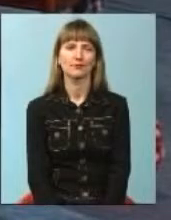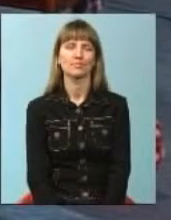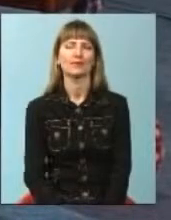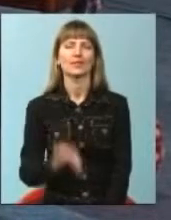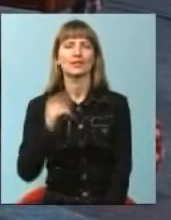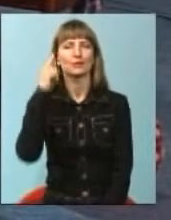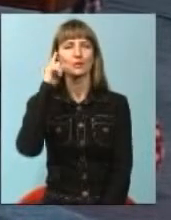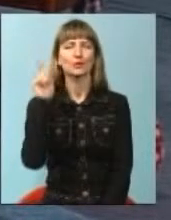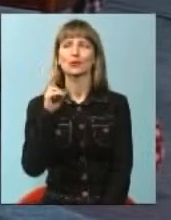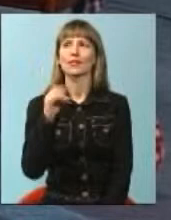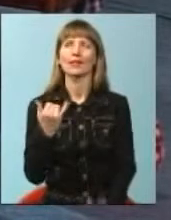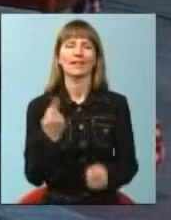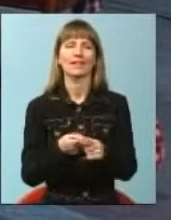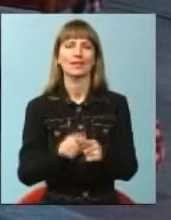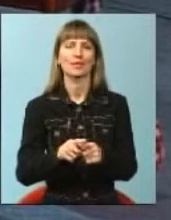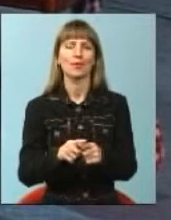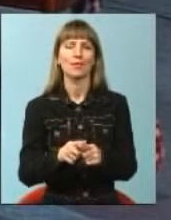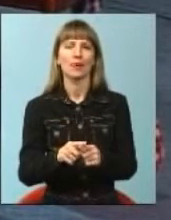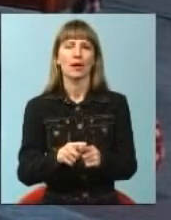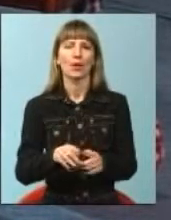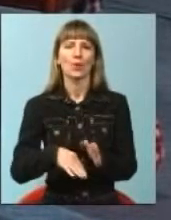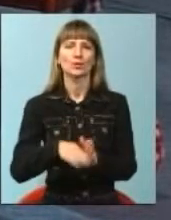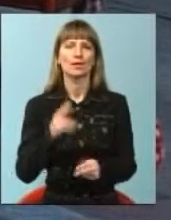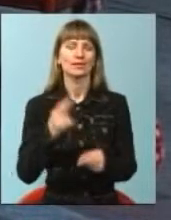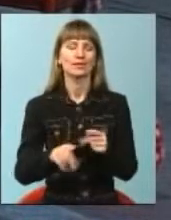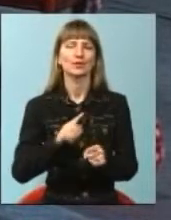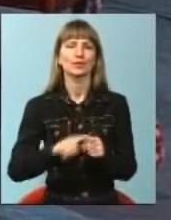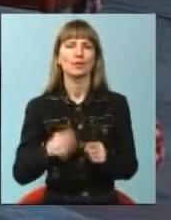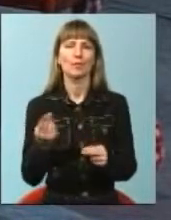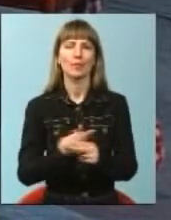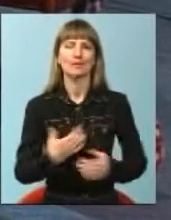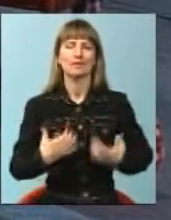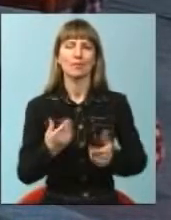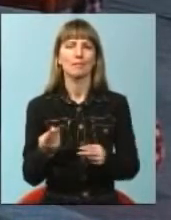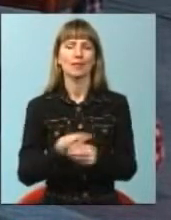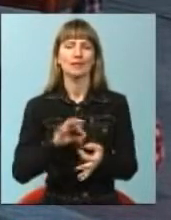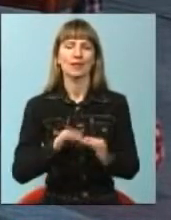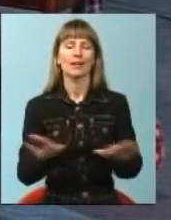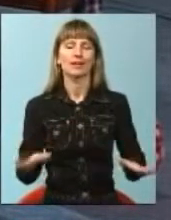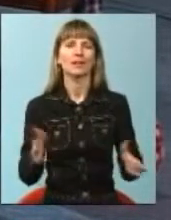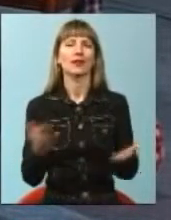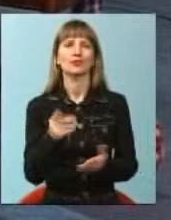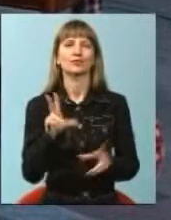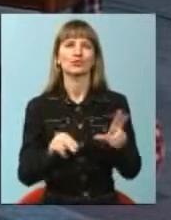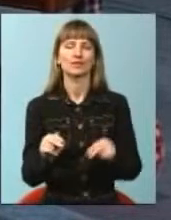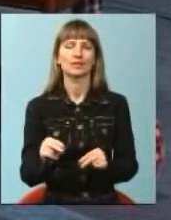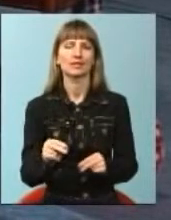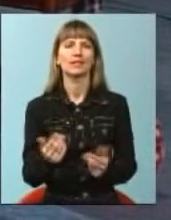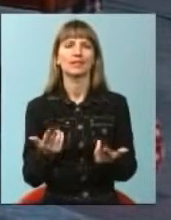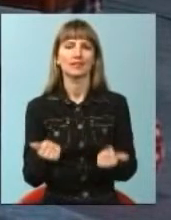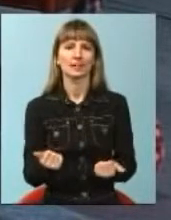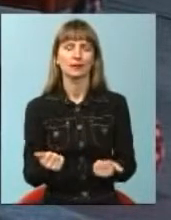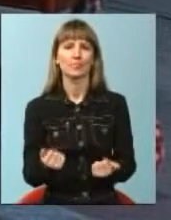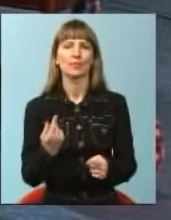Ну і сподіваюся, що на цьому прогрес не закінчиться. І зовсім скоро ми зможемо без страху та без ускладнень літати, як ти гадаєш.